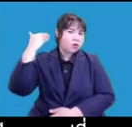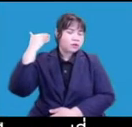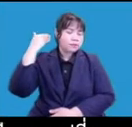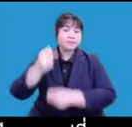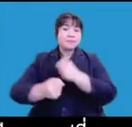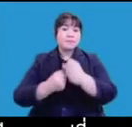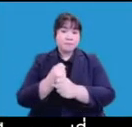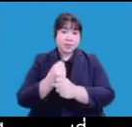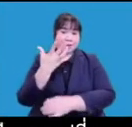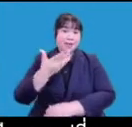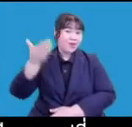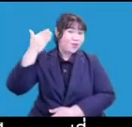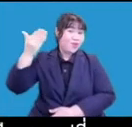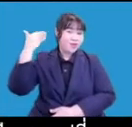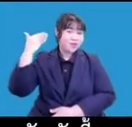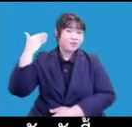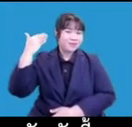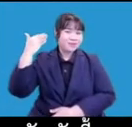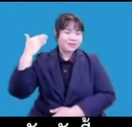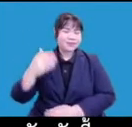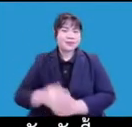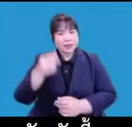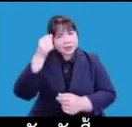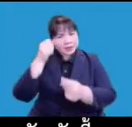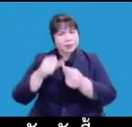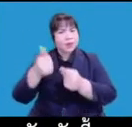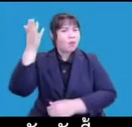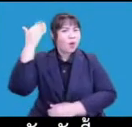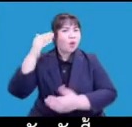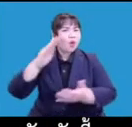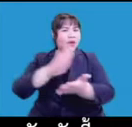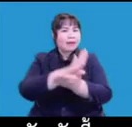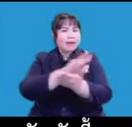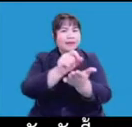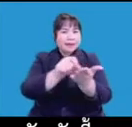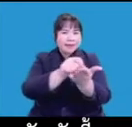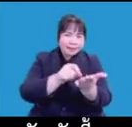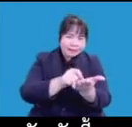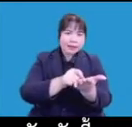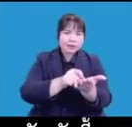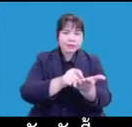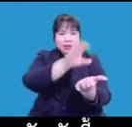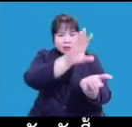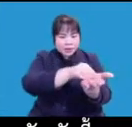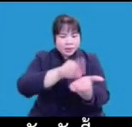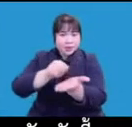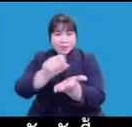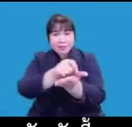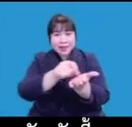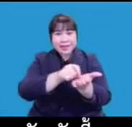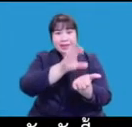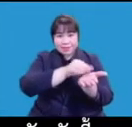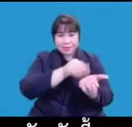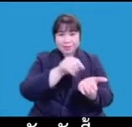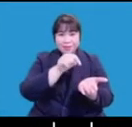ย้อนหลังไปพอนะฮะวันที่เราจำได้ไหมฮะเราใช้กระดาษในการทำงานกันอยู่นะครับเราเก็บข้อมูลเนี่ยผ่านกระดาษอยู่แต่วันหนึ่งนะ